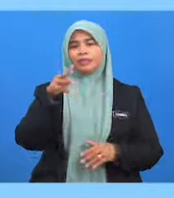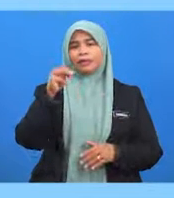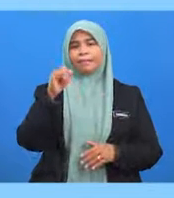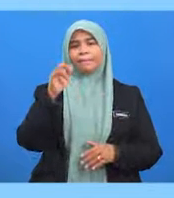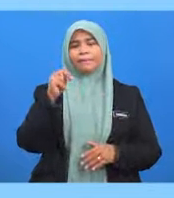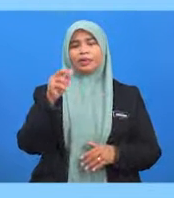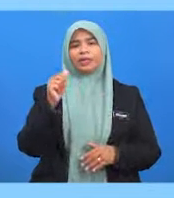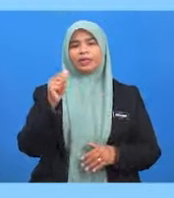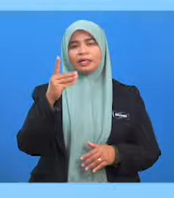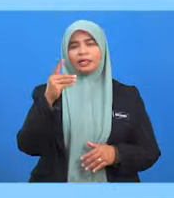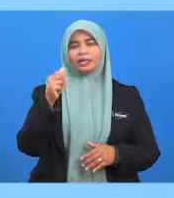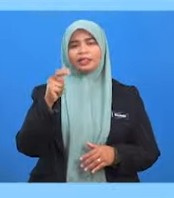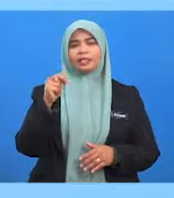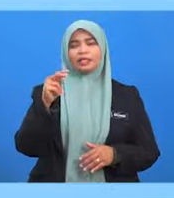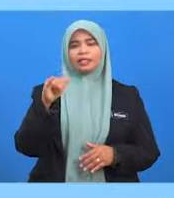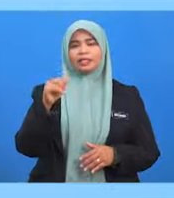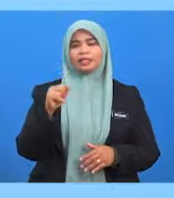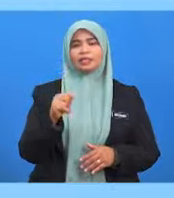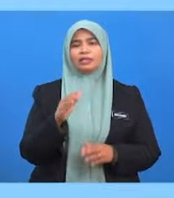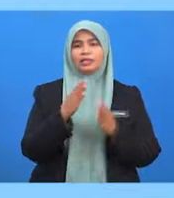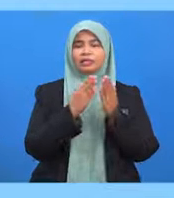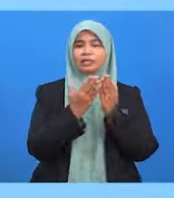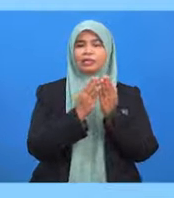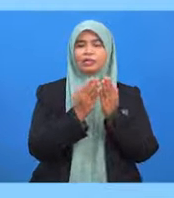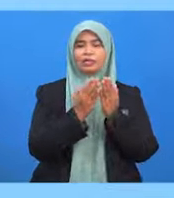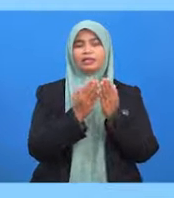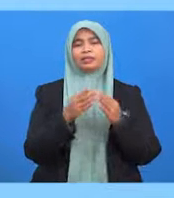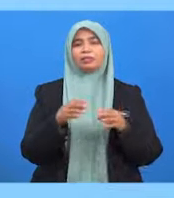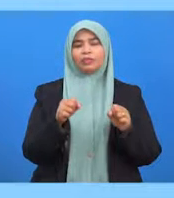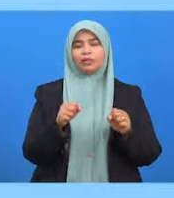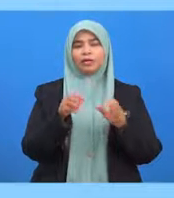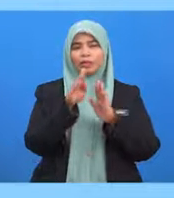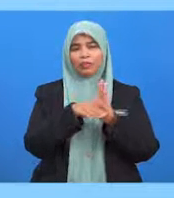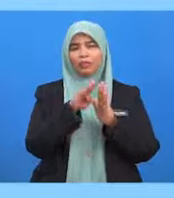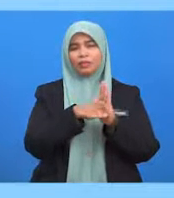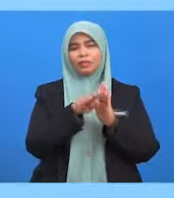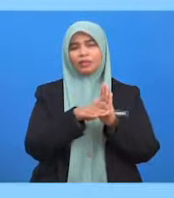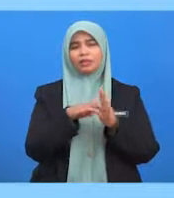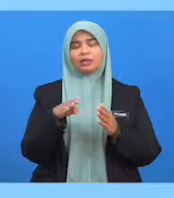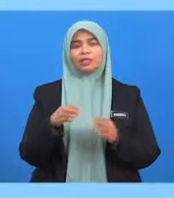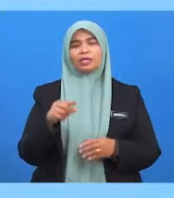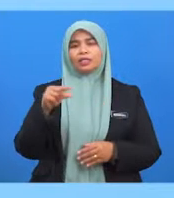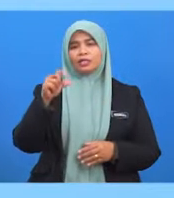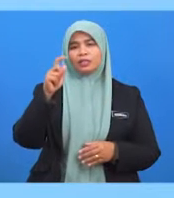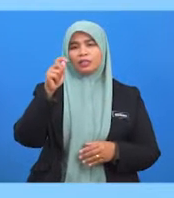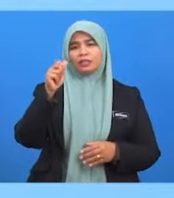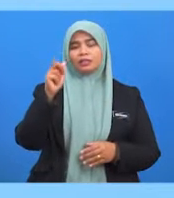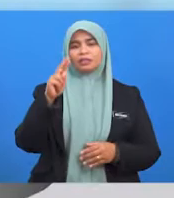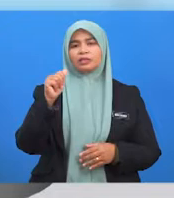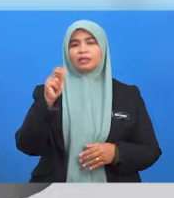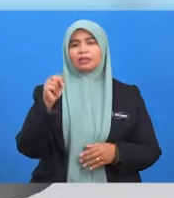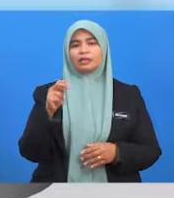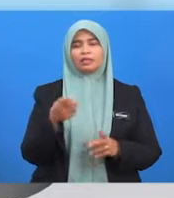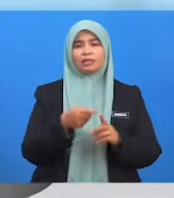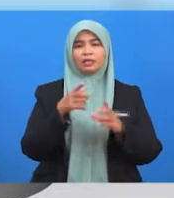permaidani, langsir dan tingkap boleh mengurangkan getaran bunyi yang kuat